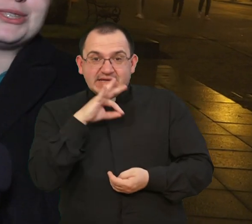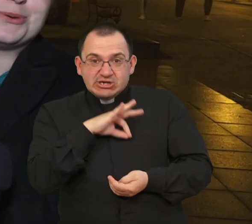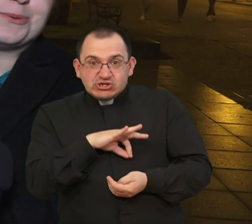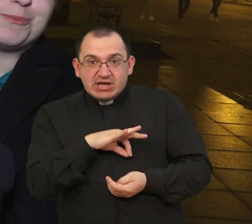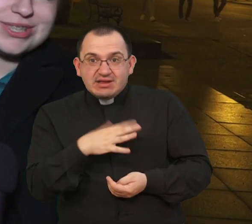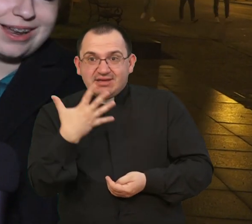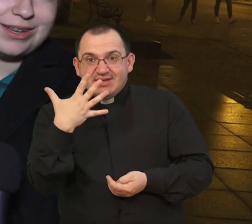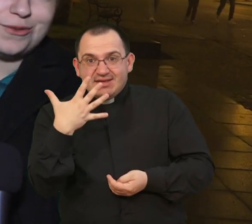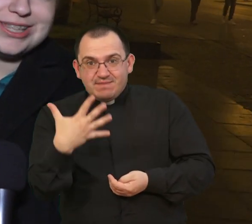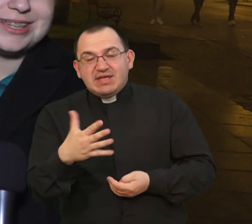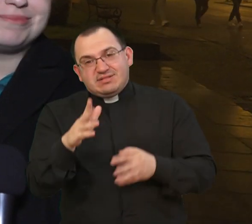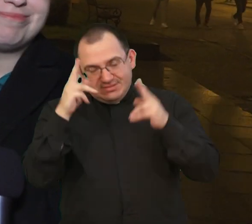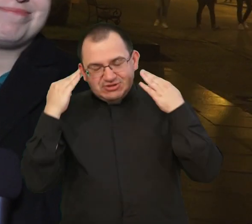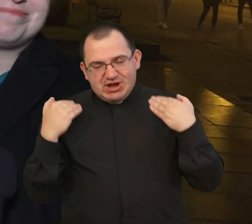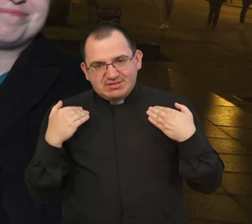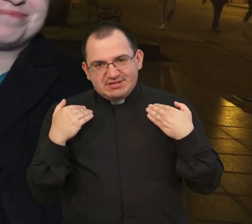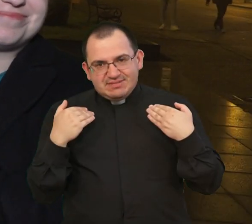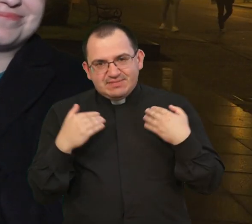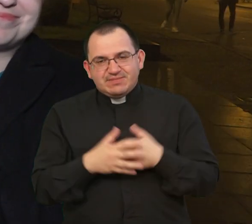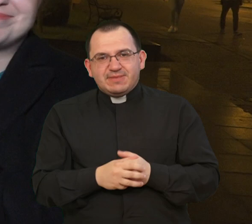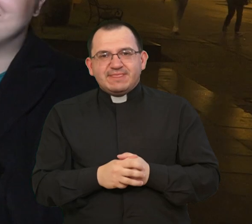svih 5 su postale redovnice.